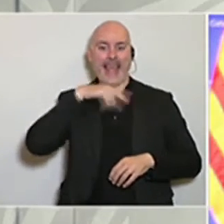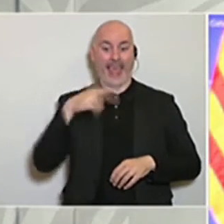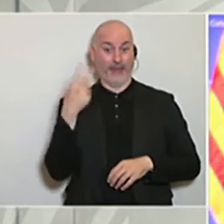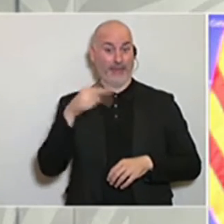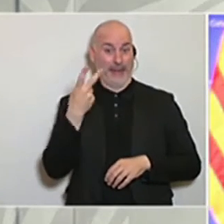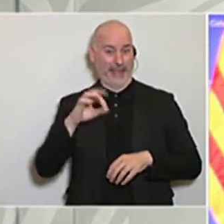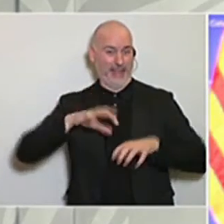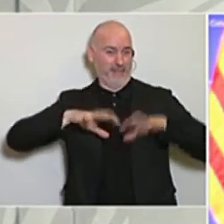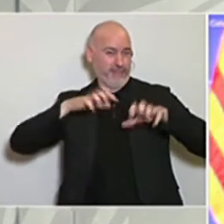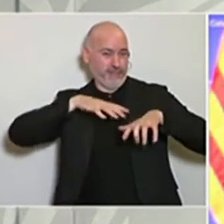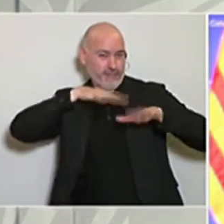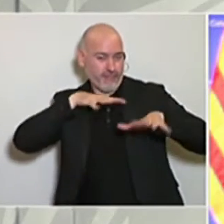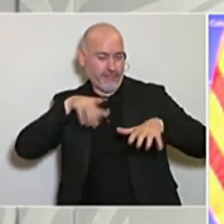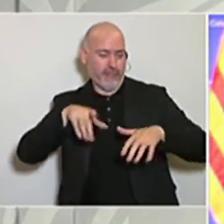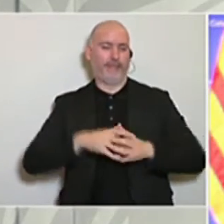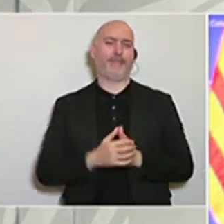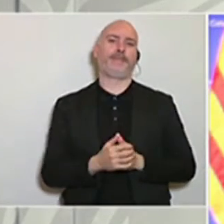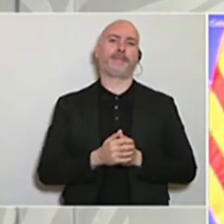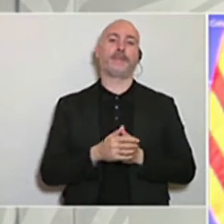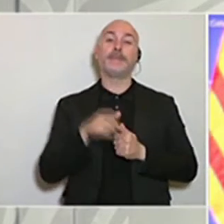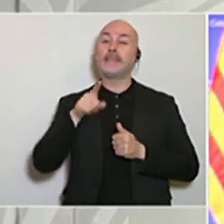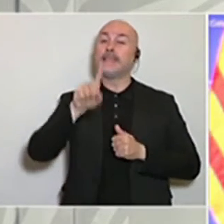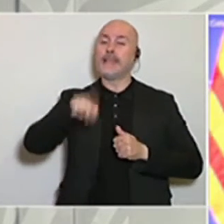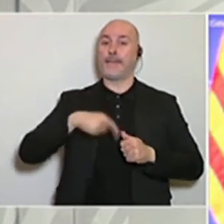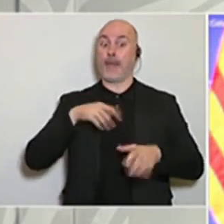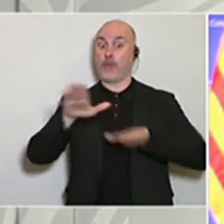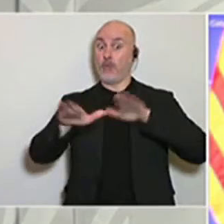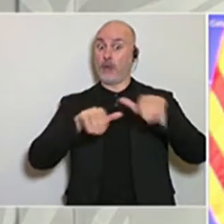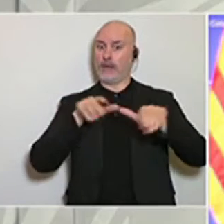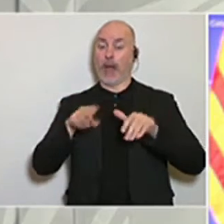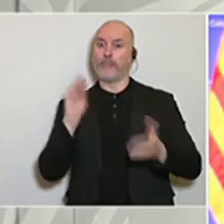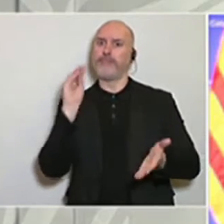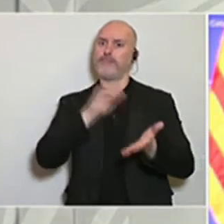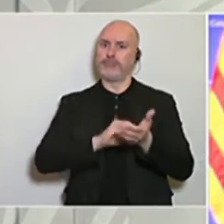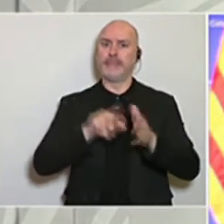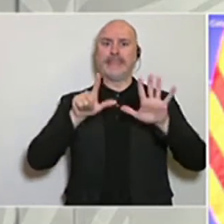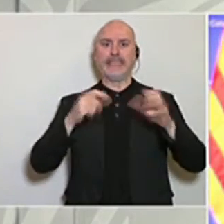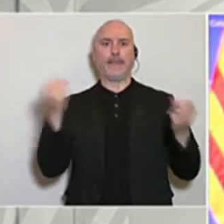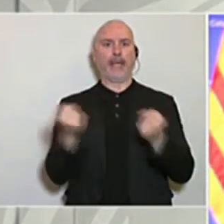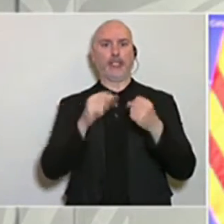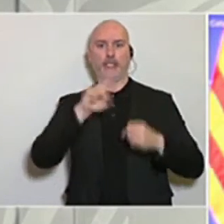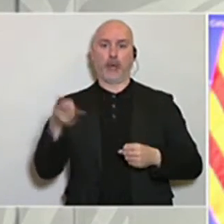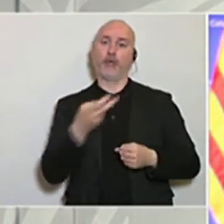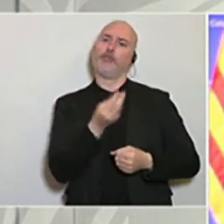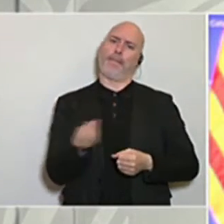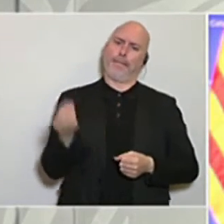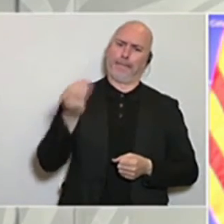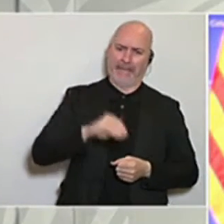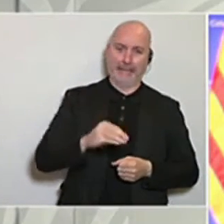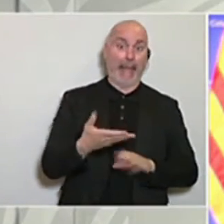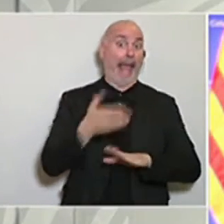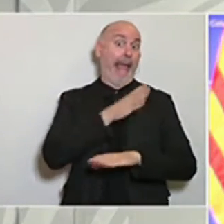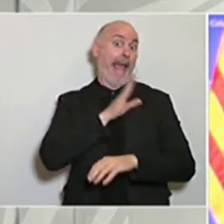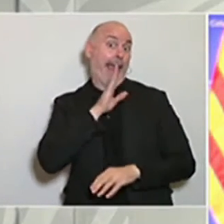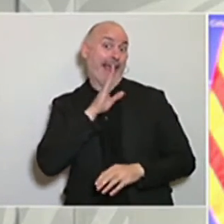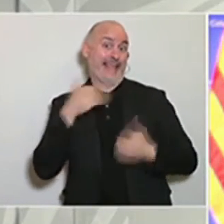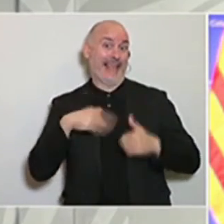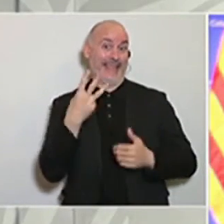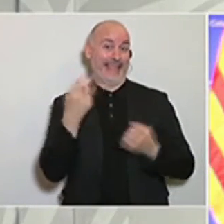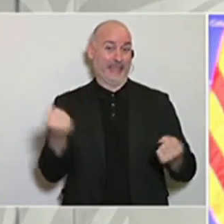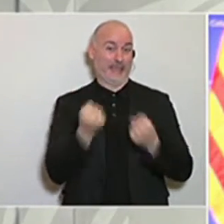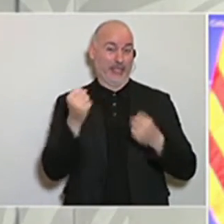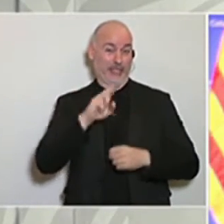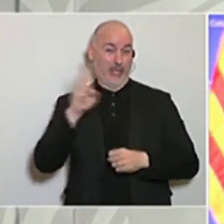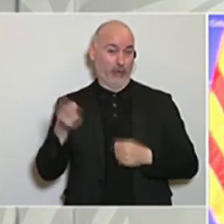2020. En concret, s'afegeixen a la convocatòria 7 milions d'euros addicionals als 3 milions d'euros que s'havien